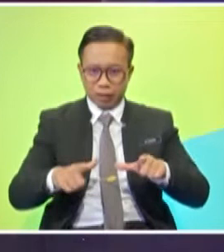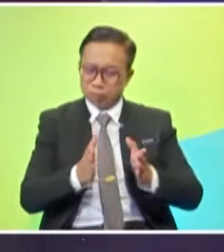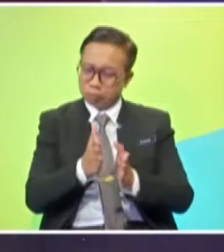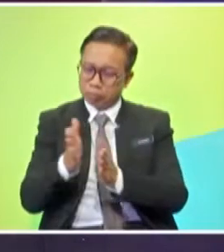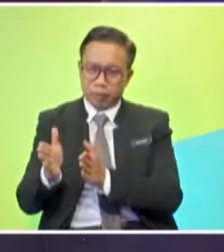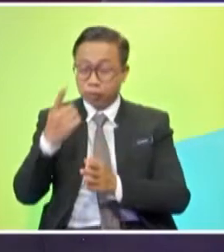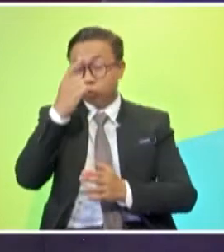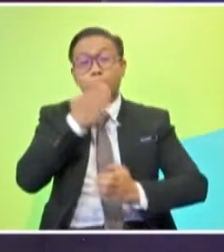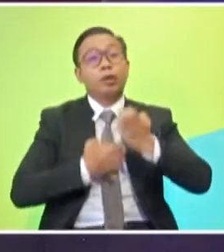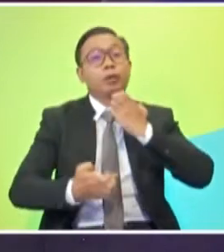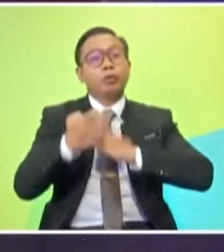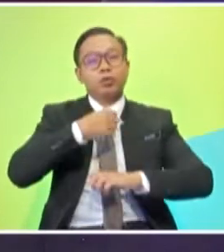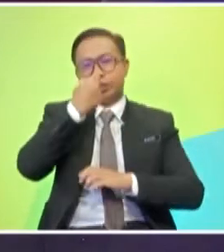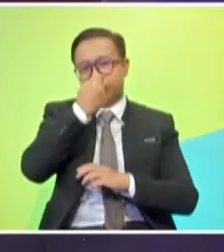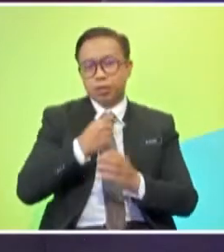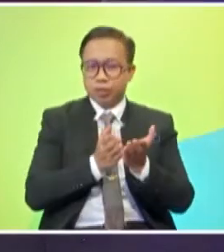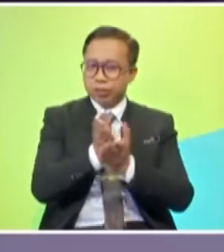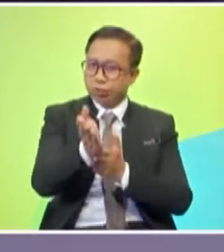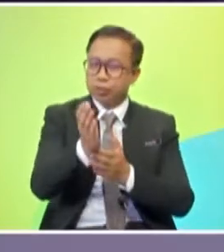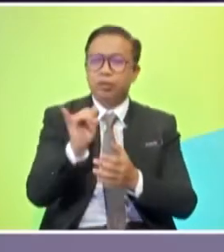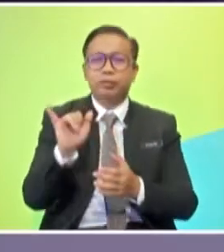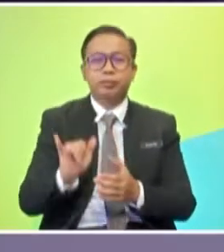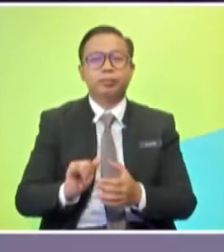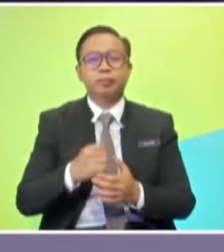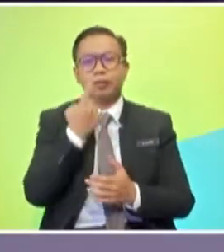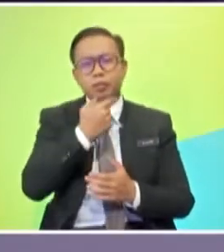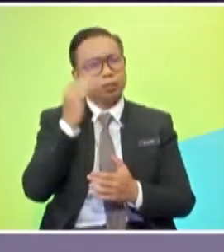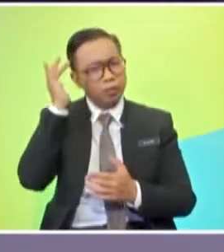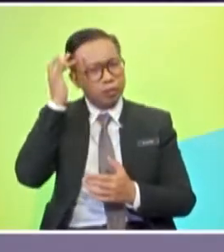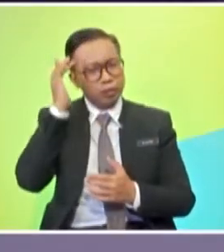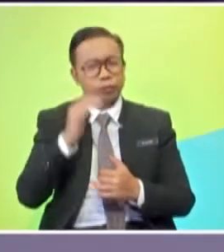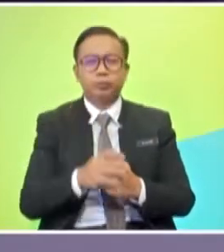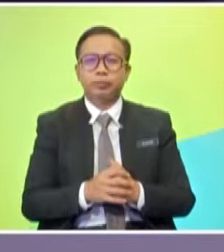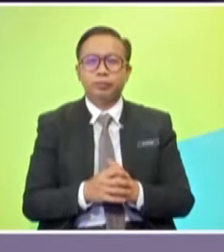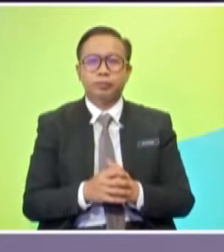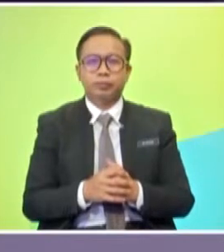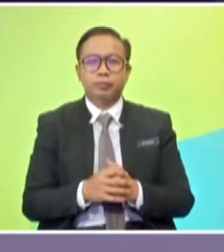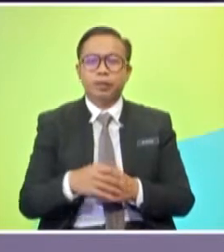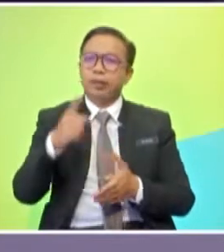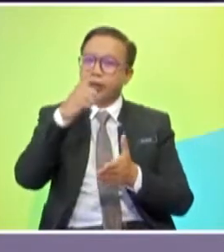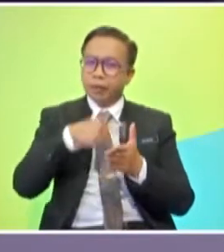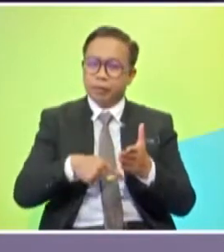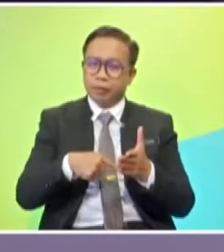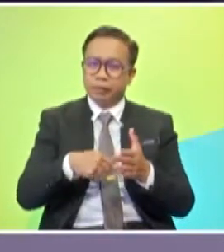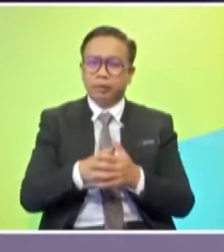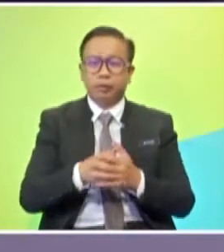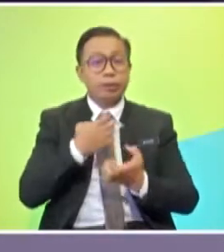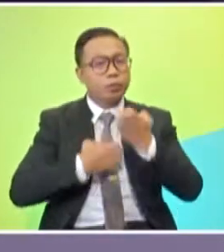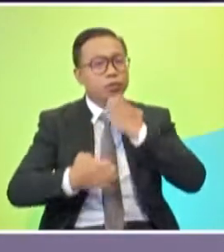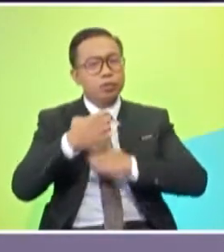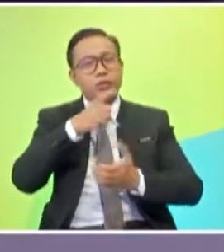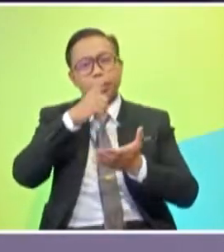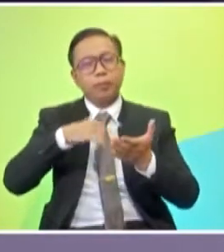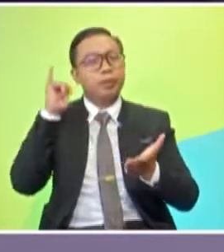emosi sedih seterusnya beli sapu yang tak tahu tak tahulah aku ada apanya nih emosi